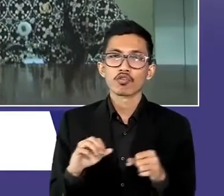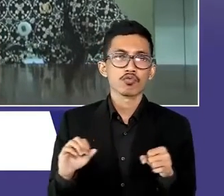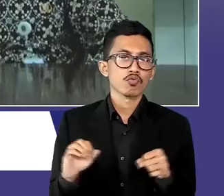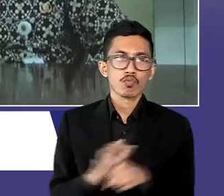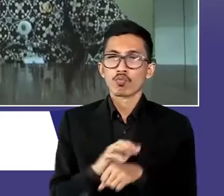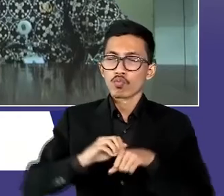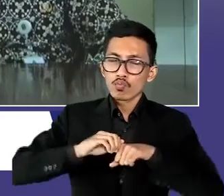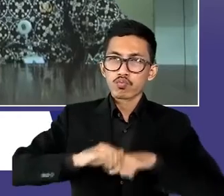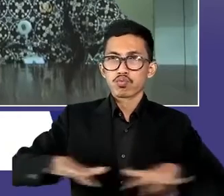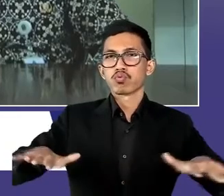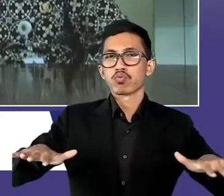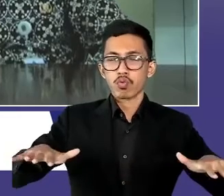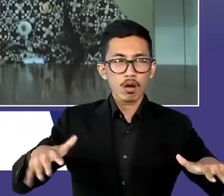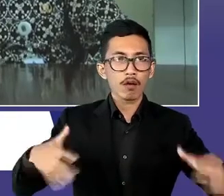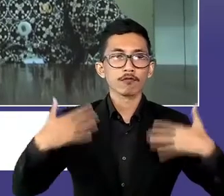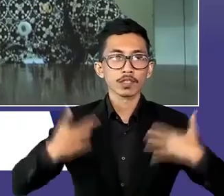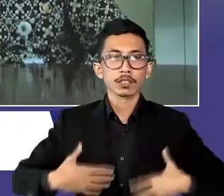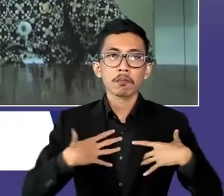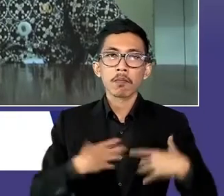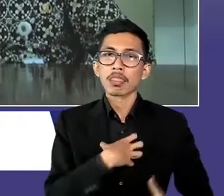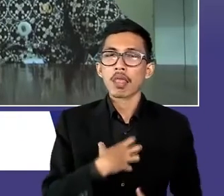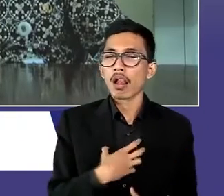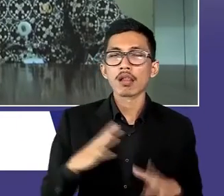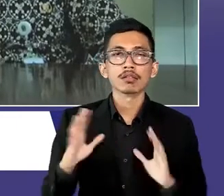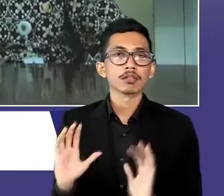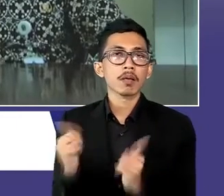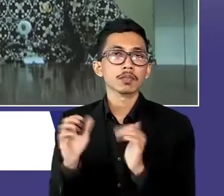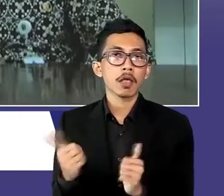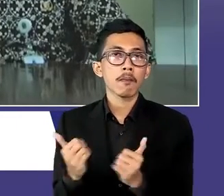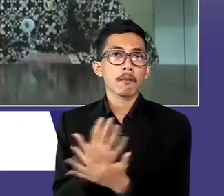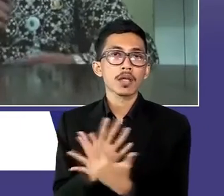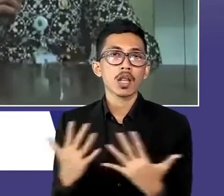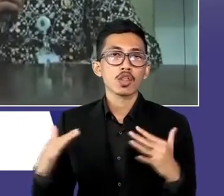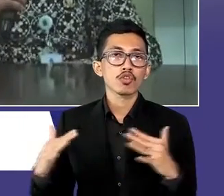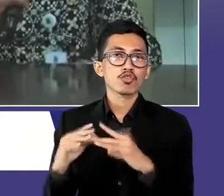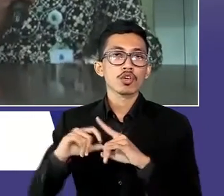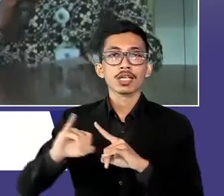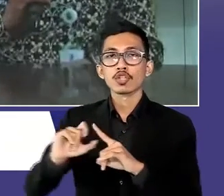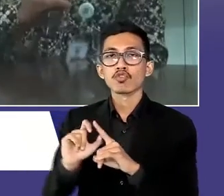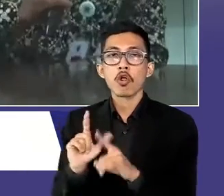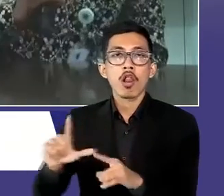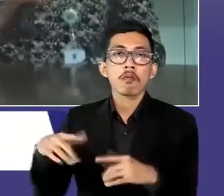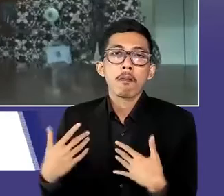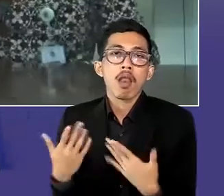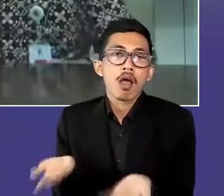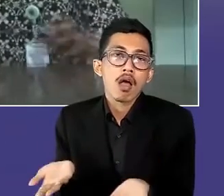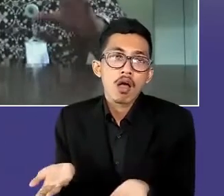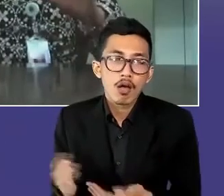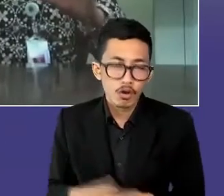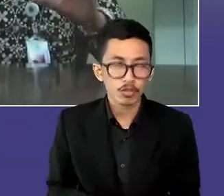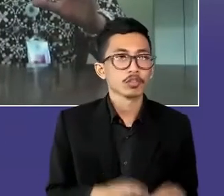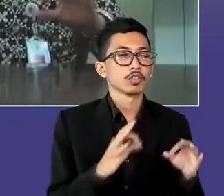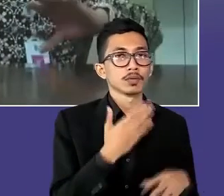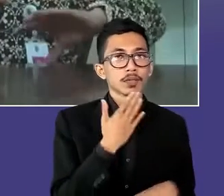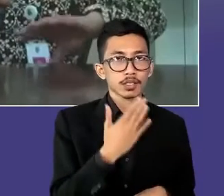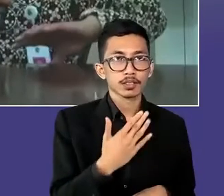baik secara fisik dan mentalnya? Kira-kira persiapannya seperti apa, Pak Bupati? Silakan. Baik, terima kasih, Mas. Saya sebelumnya, nanti